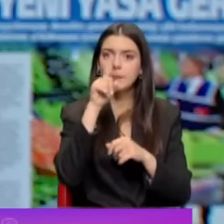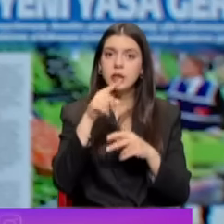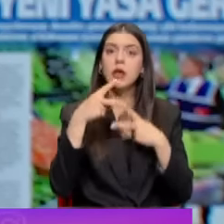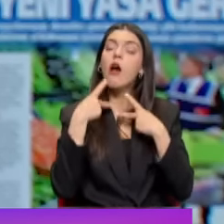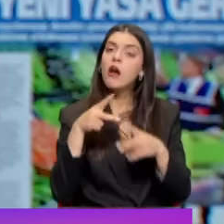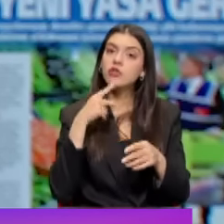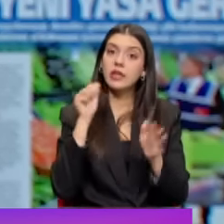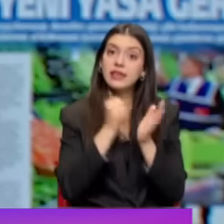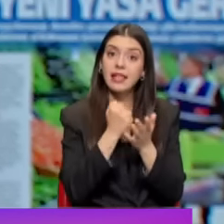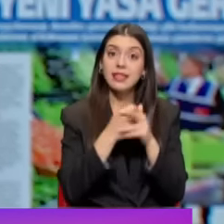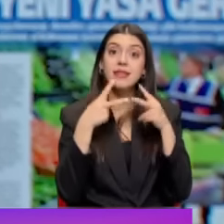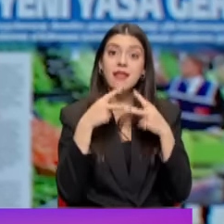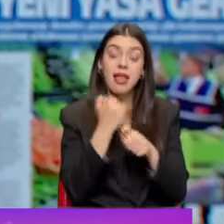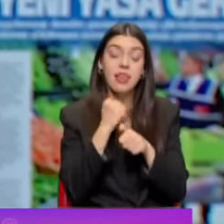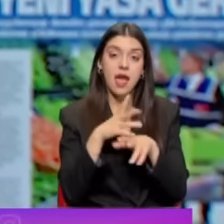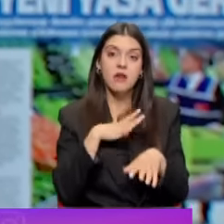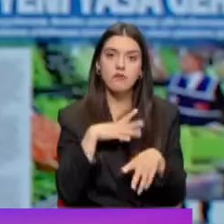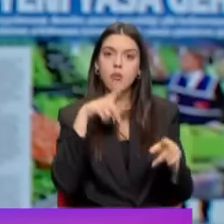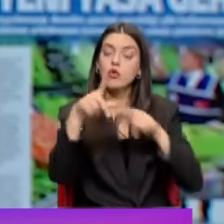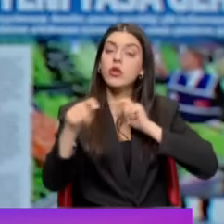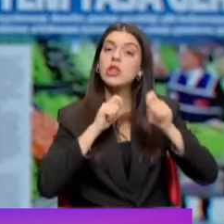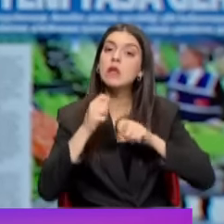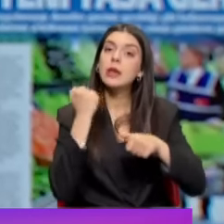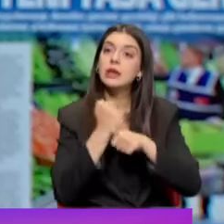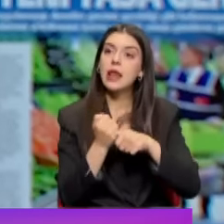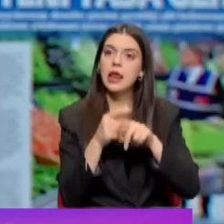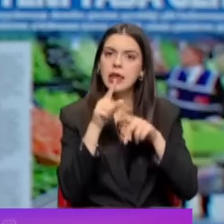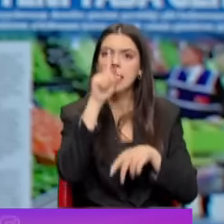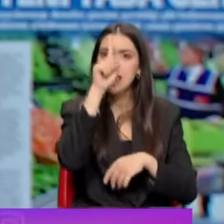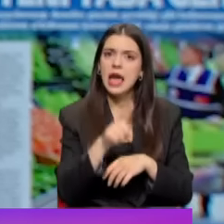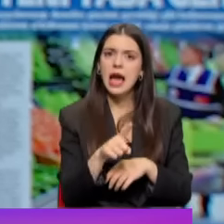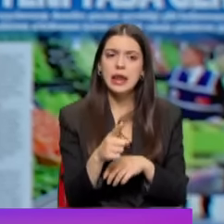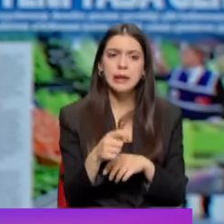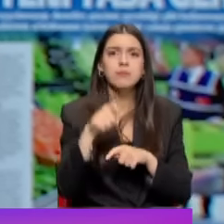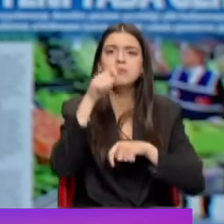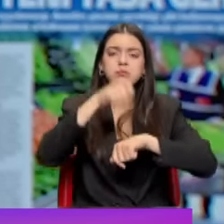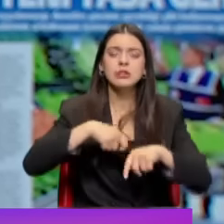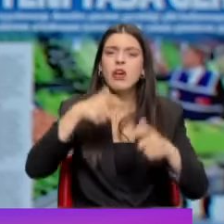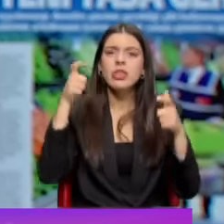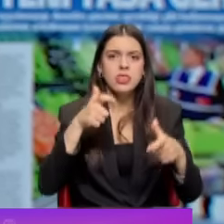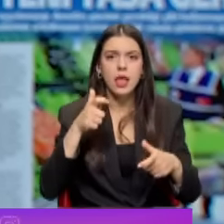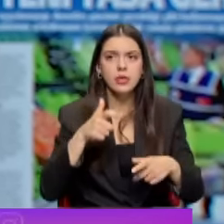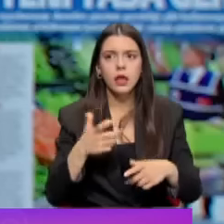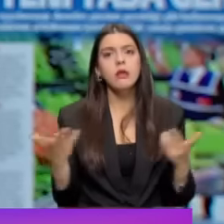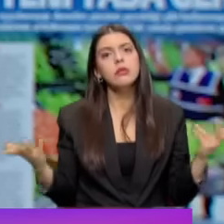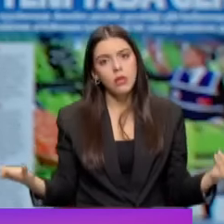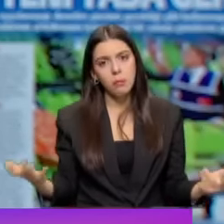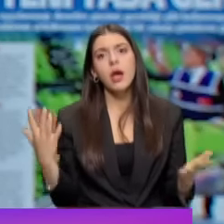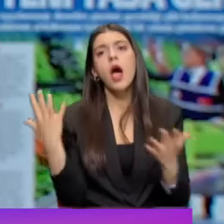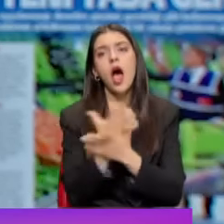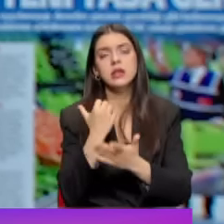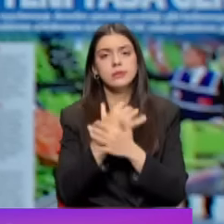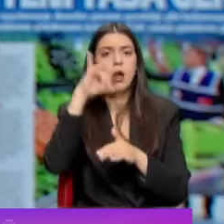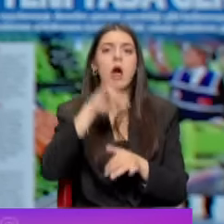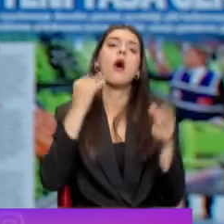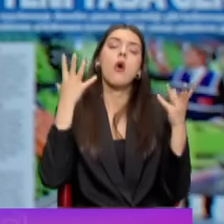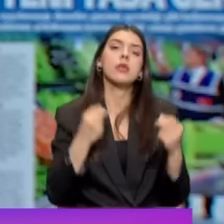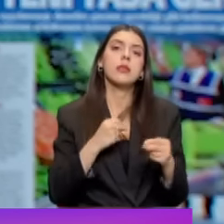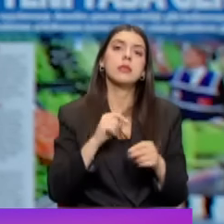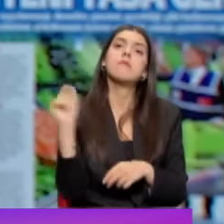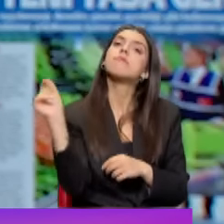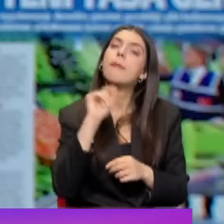harcanıyorsunuz bu tartışmalı genelgede ilk neşter nereye vuruldu Tabii ki Kazanılmış bir hak olan